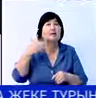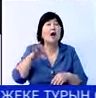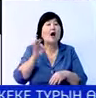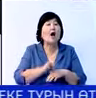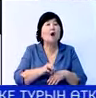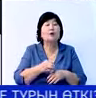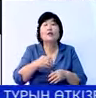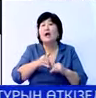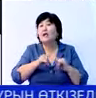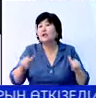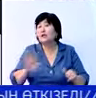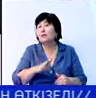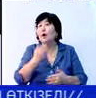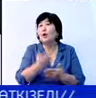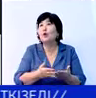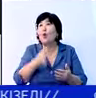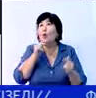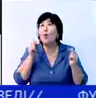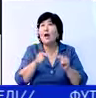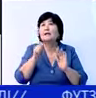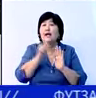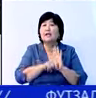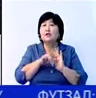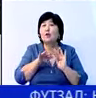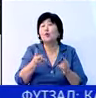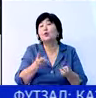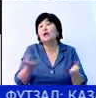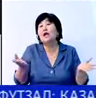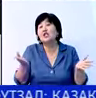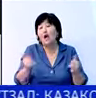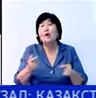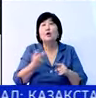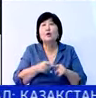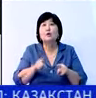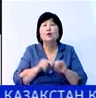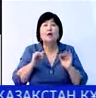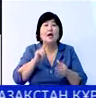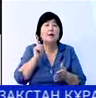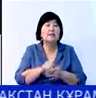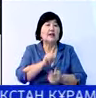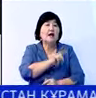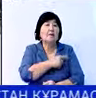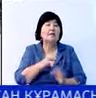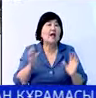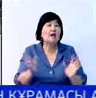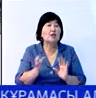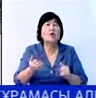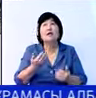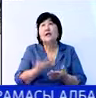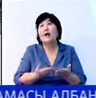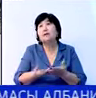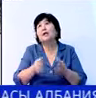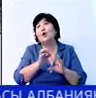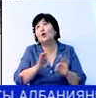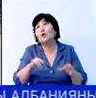ауруды дендетпеудің жолын түсіндіріп, уақытылы тексерістен өтуге шақыру. Сондай-ақ жиында міндетті медициналық сақтандырудың жай-жапсары